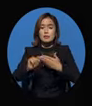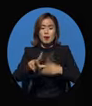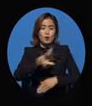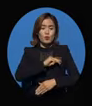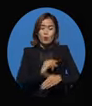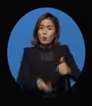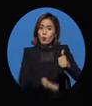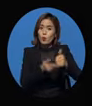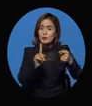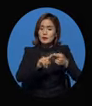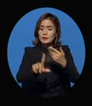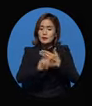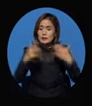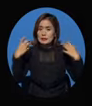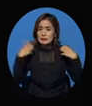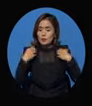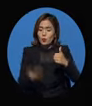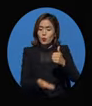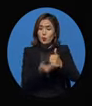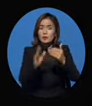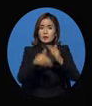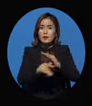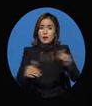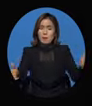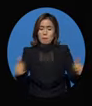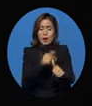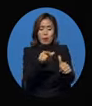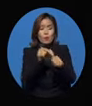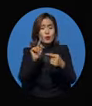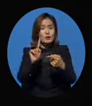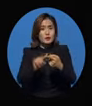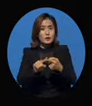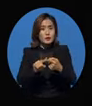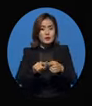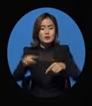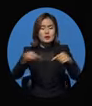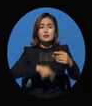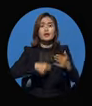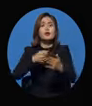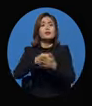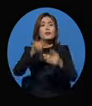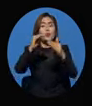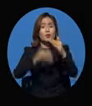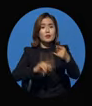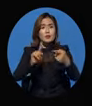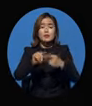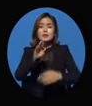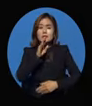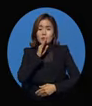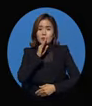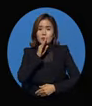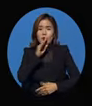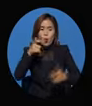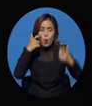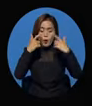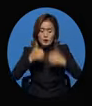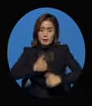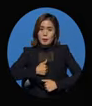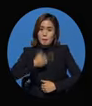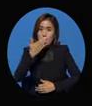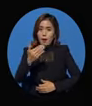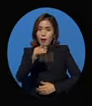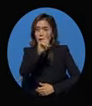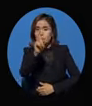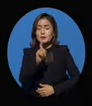과정이나 자천 세공 청구 아정 각종 인사 추천 그래 정책 결정 과정에서 과연 이것이 제대로 지켜줬다 고